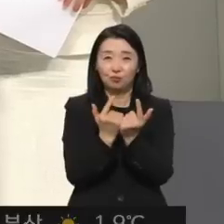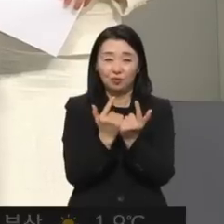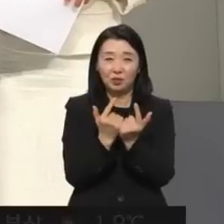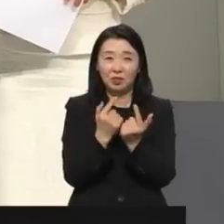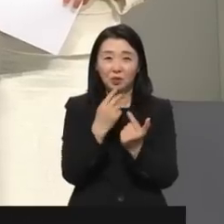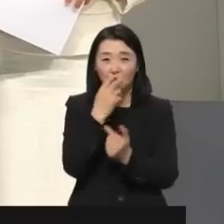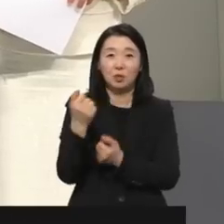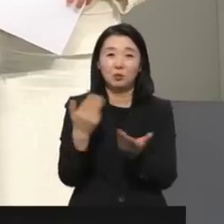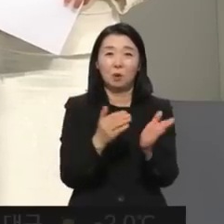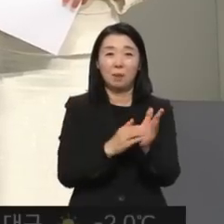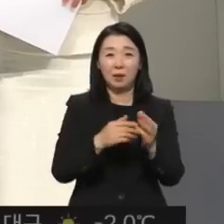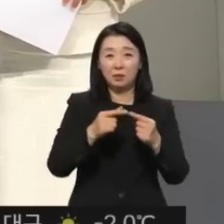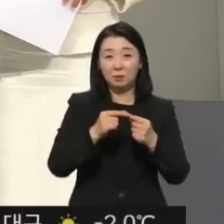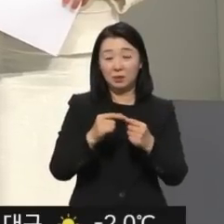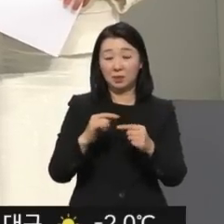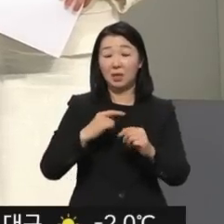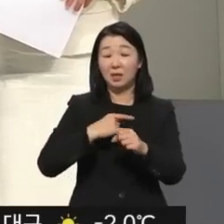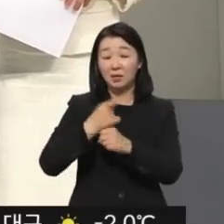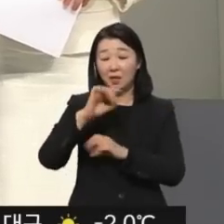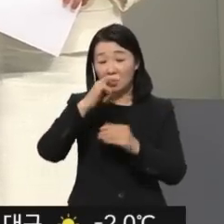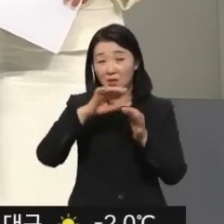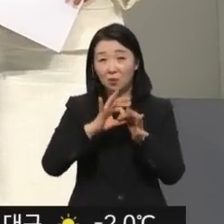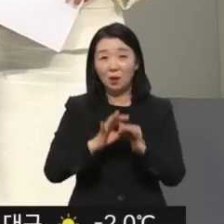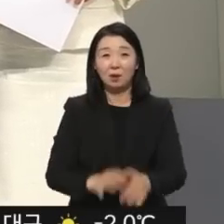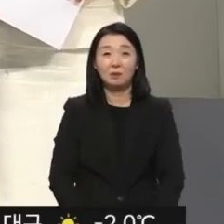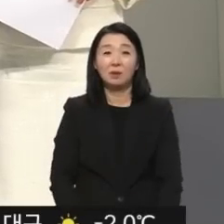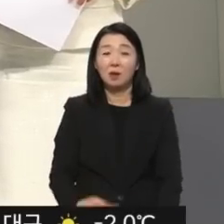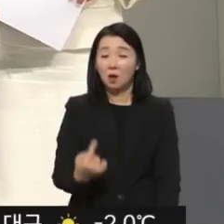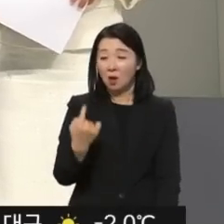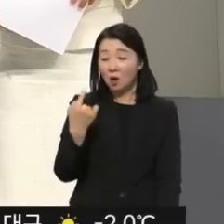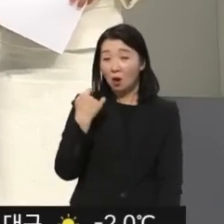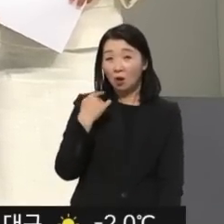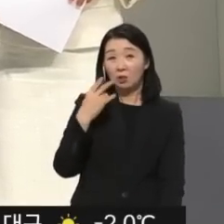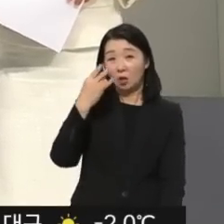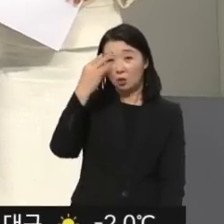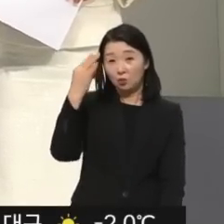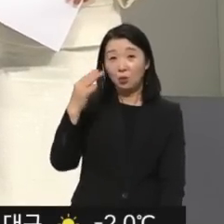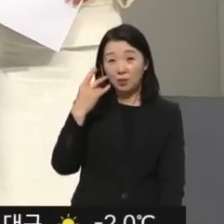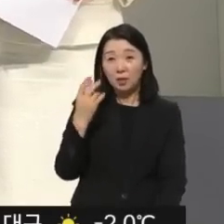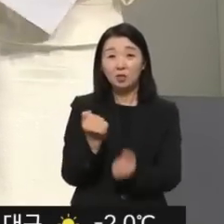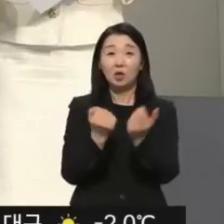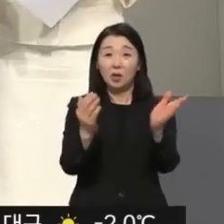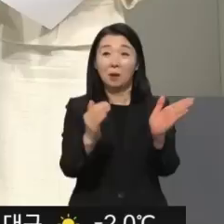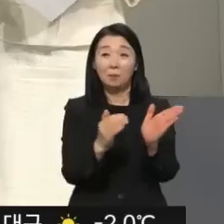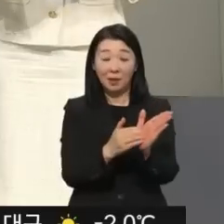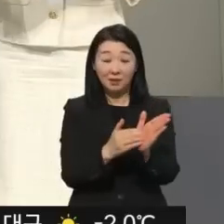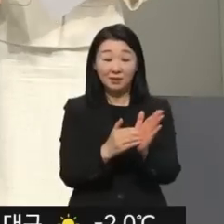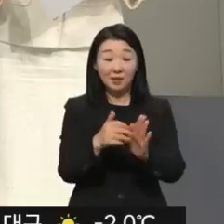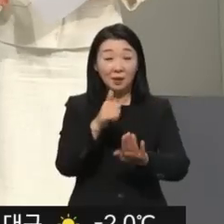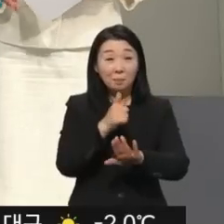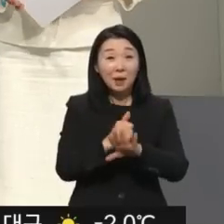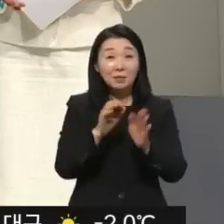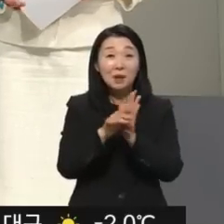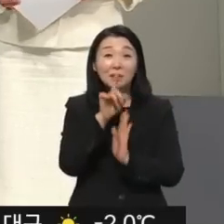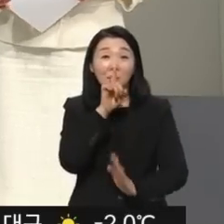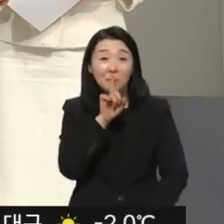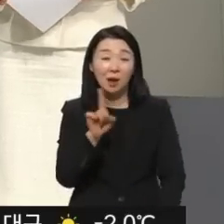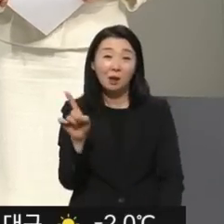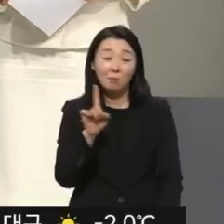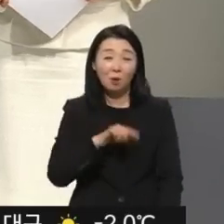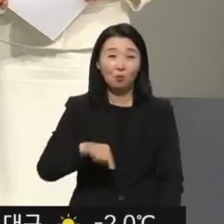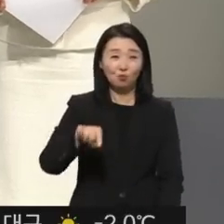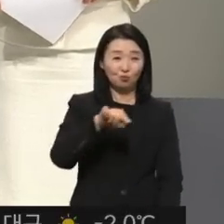국회에 내년도 예산안 협상 소식 들고 왔습니다. 어제는 유정화 실장이 전해드렸죠. 마지막에 이런 발언을 해서